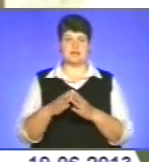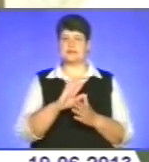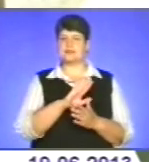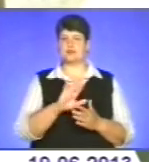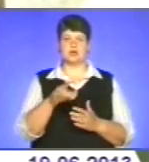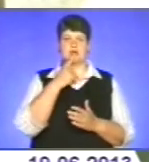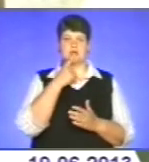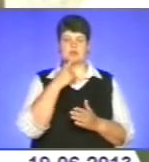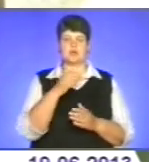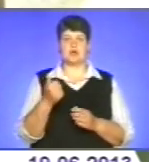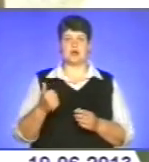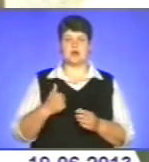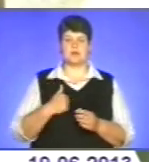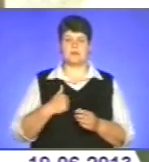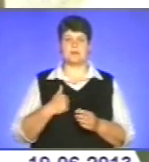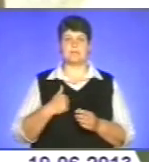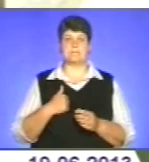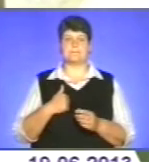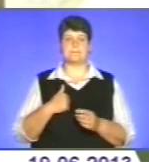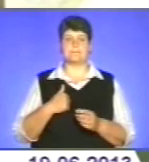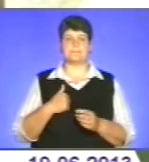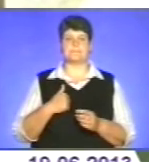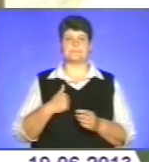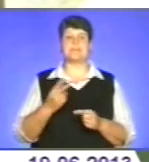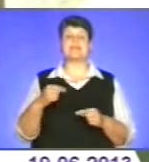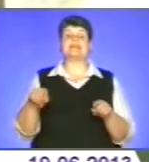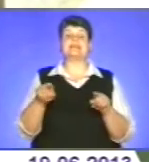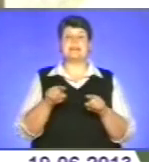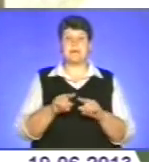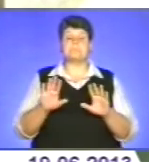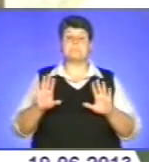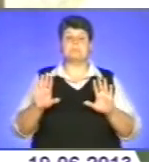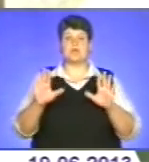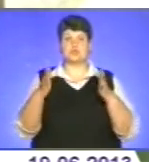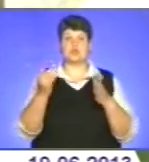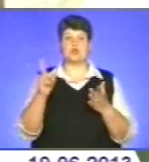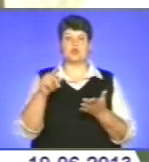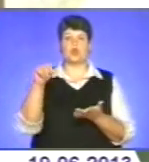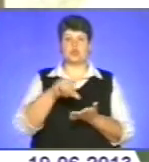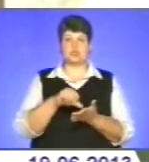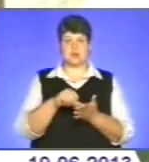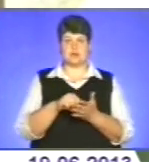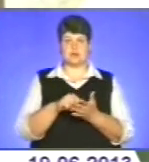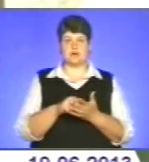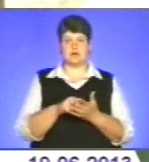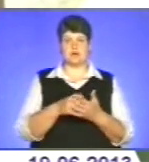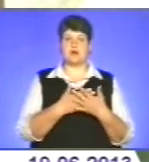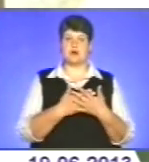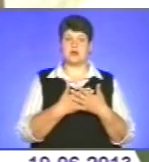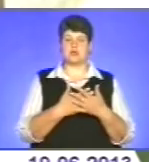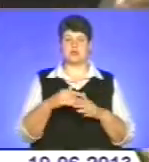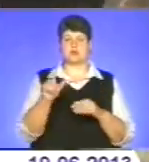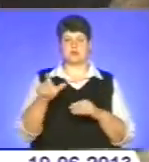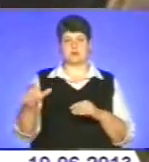красноармійці, ополченці, партизани. Так вийшло, що участвовало гражданське